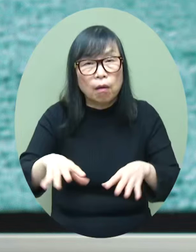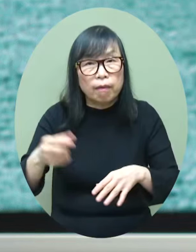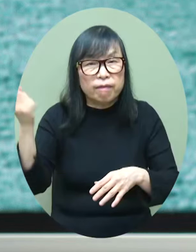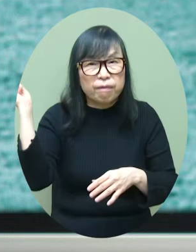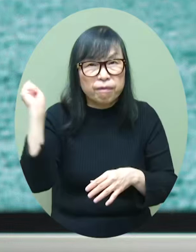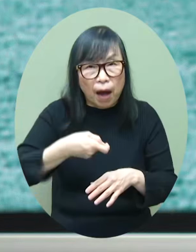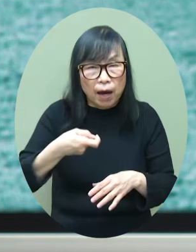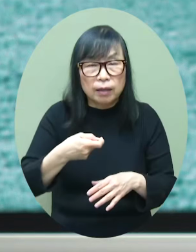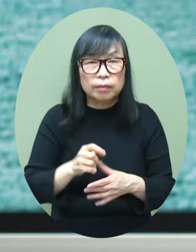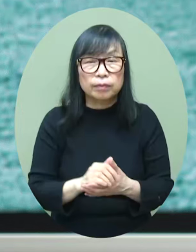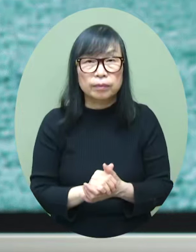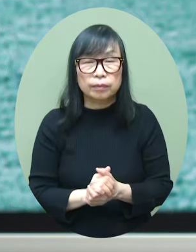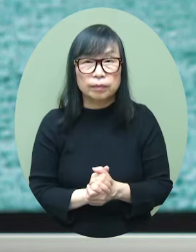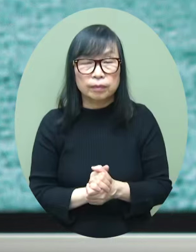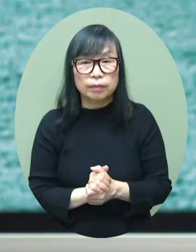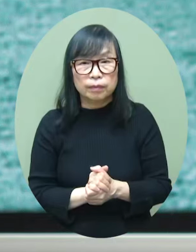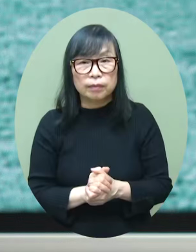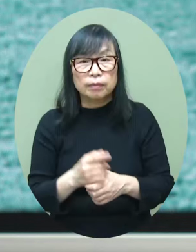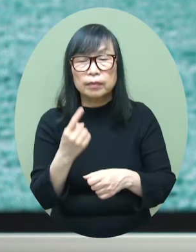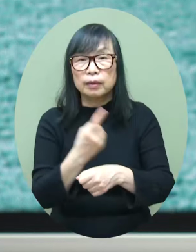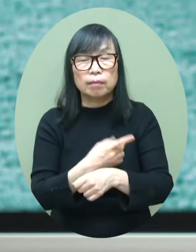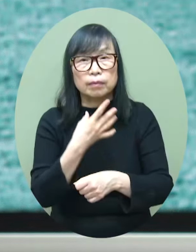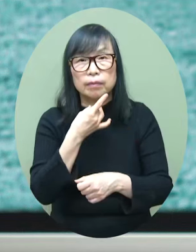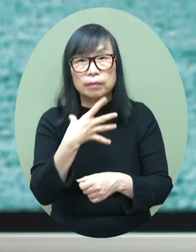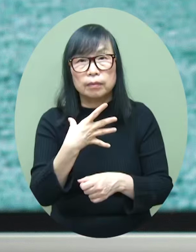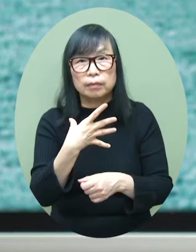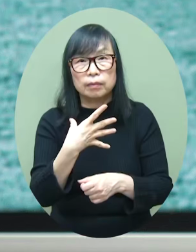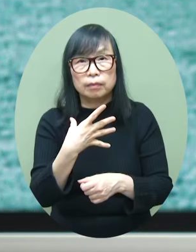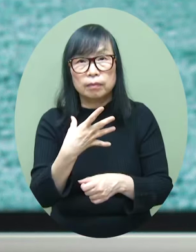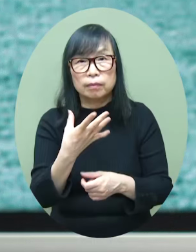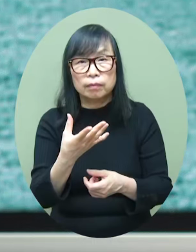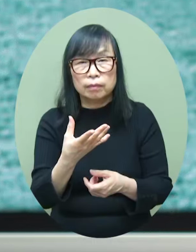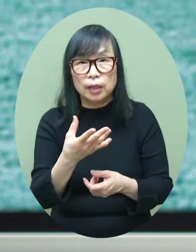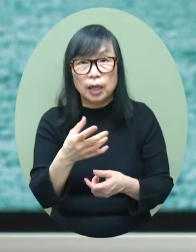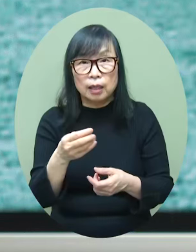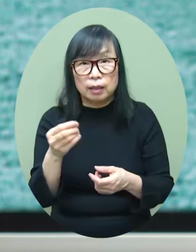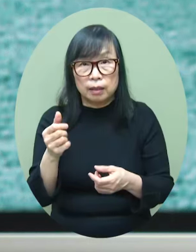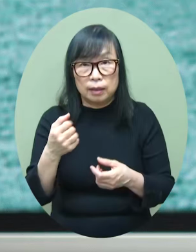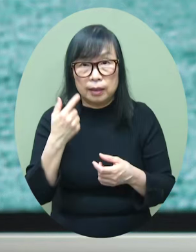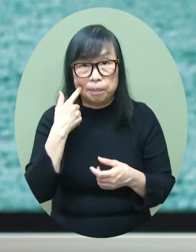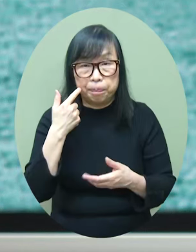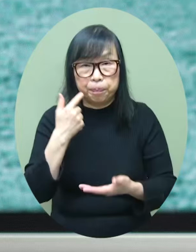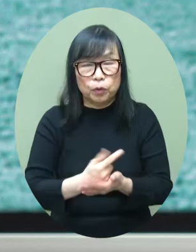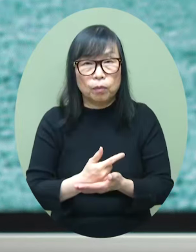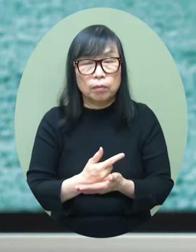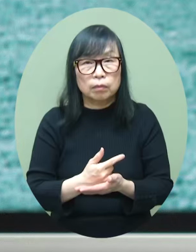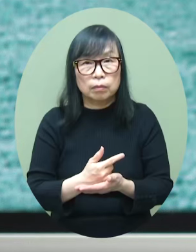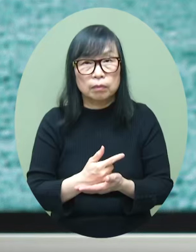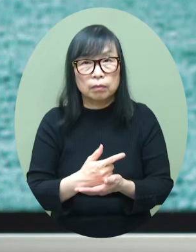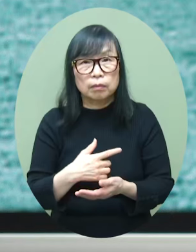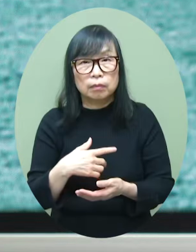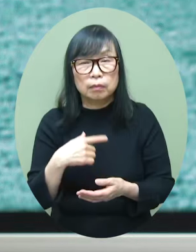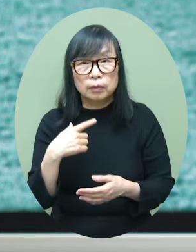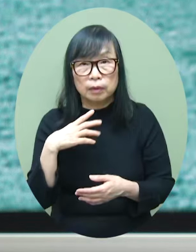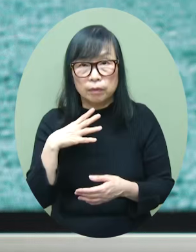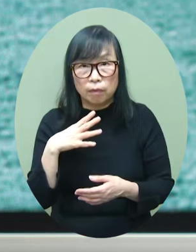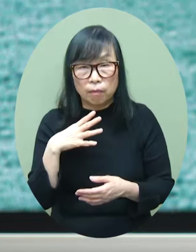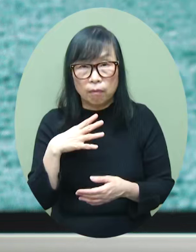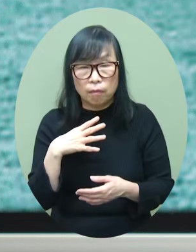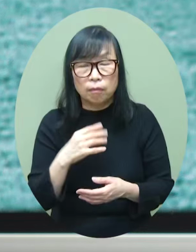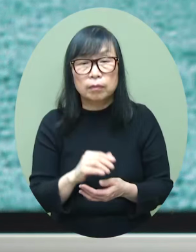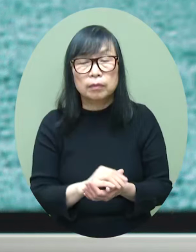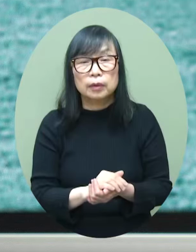快。咁暫時就未見到話佢哋會唔會話更加有嚴重嘅情況啦。咁